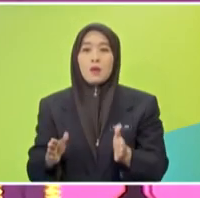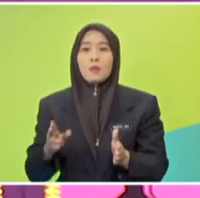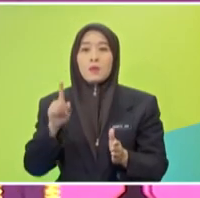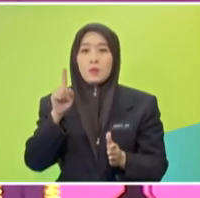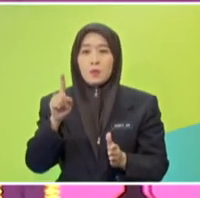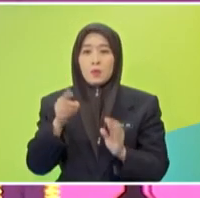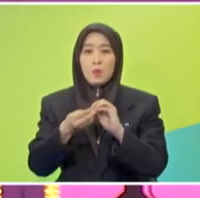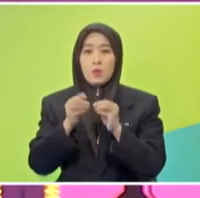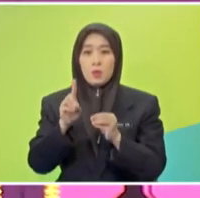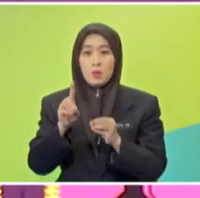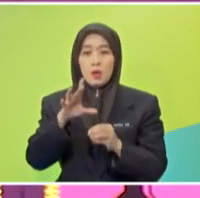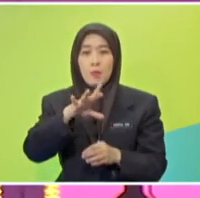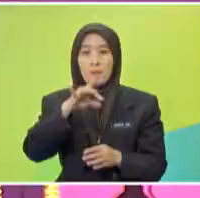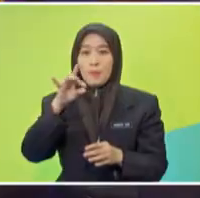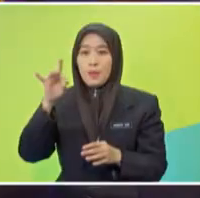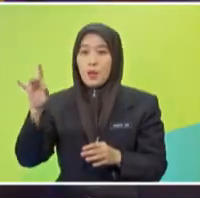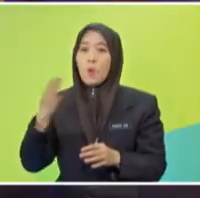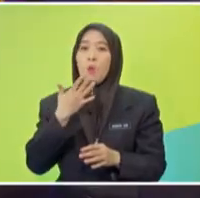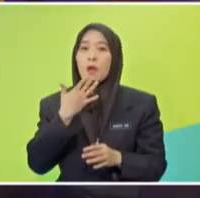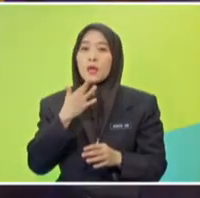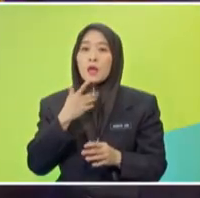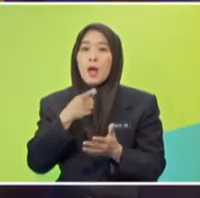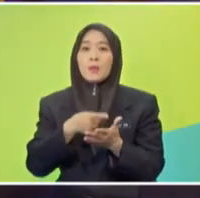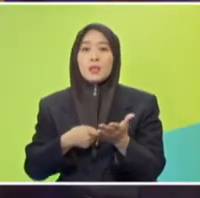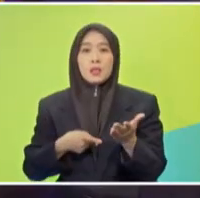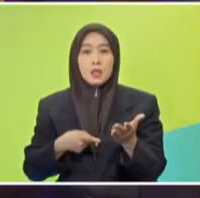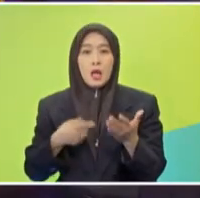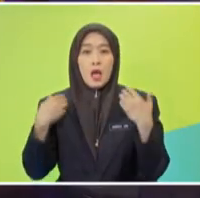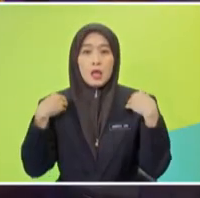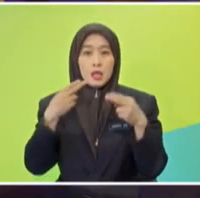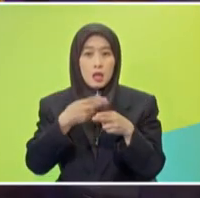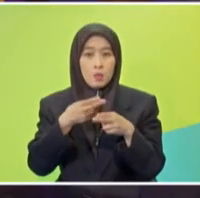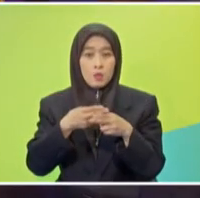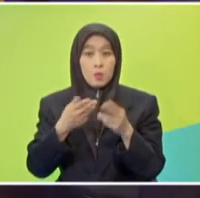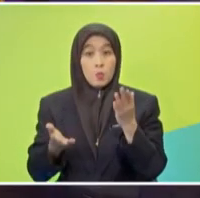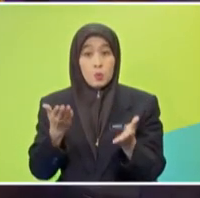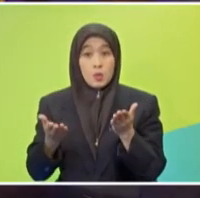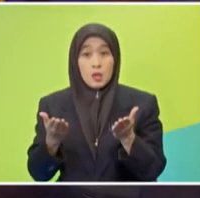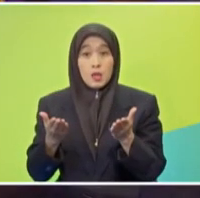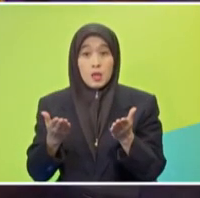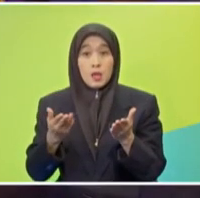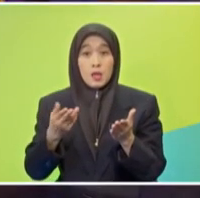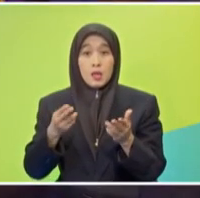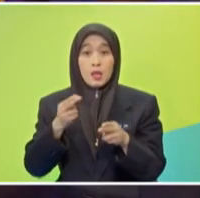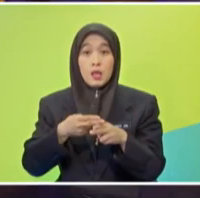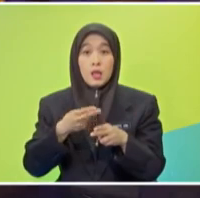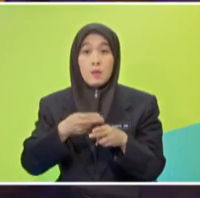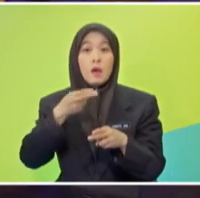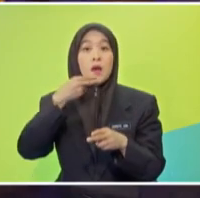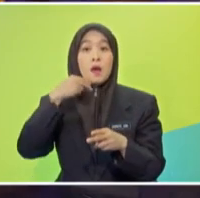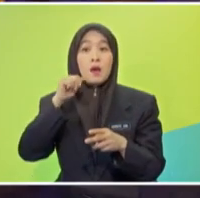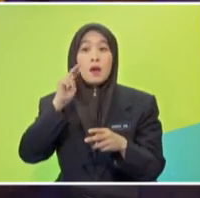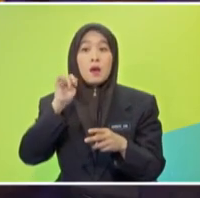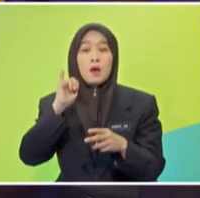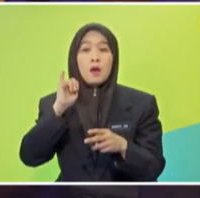jawab ah pilih warna Lepas itu dalam warna tuh ada name mungkin nama Hanum mungkin nama Hani mungkin